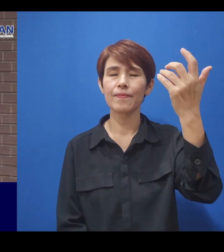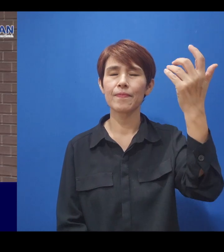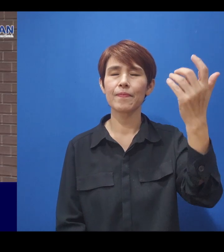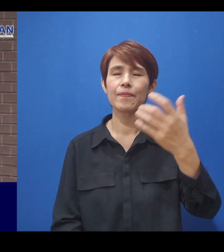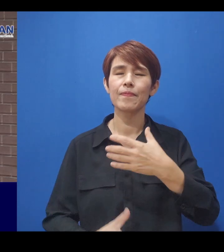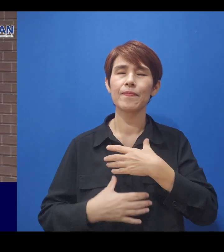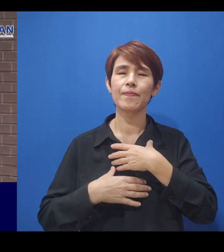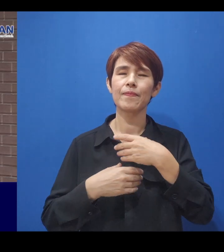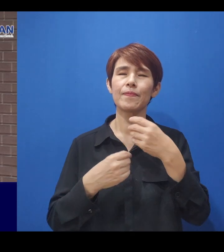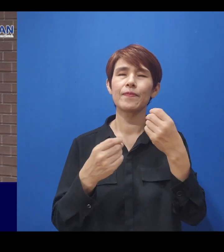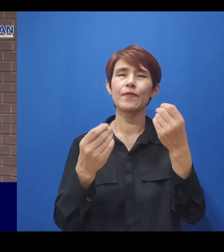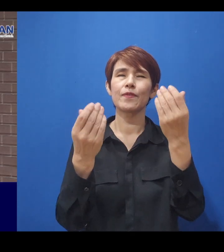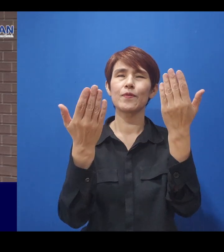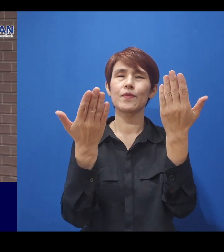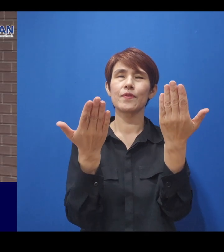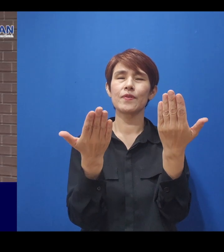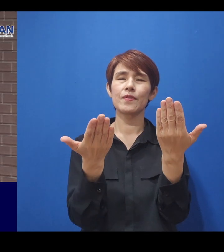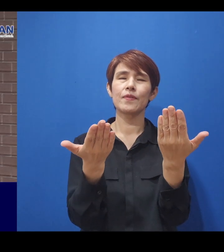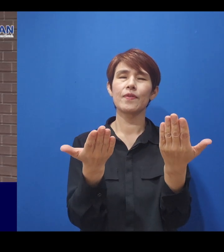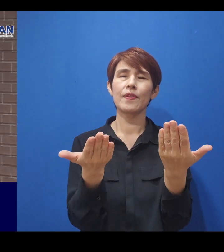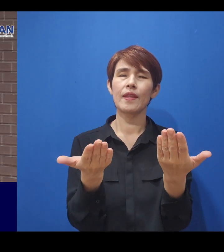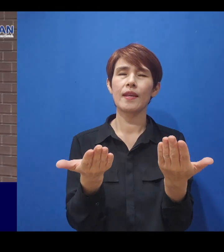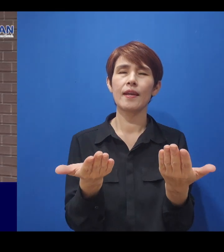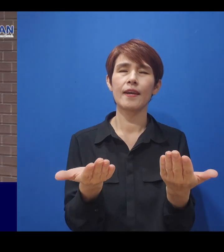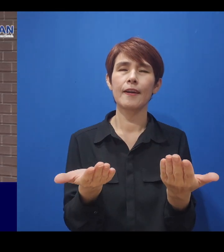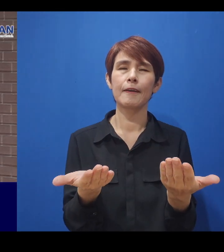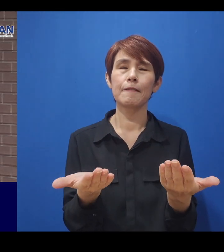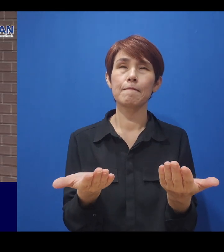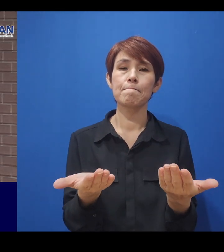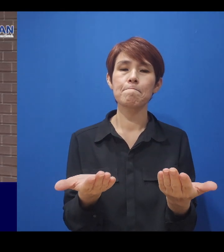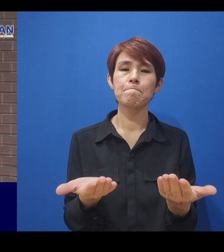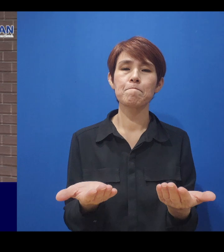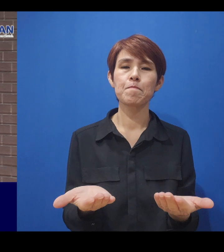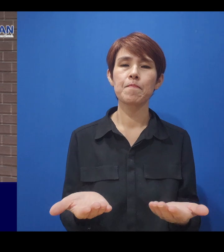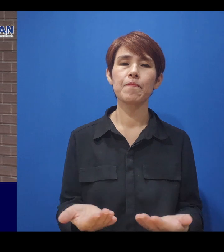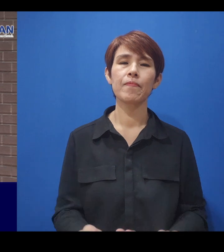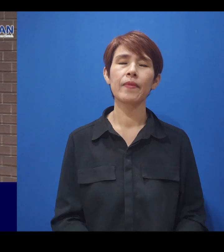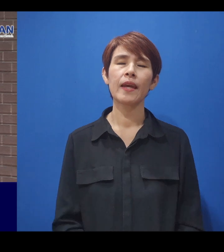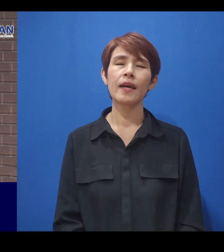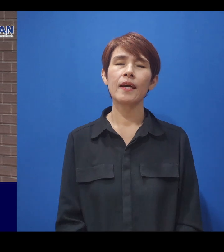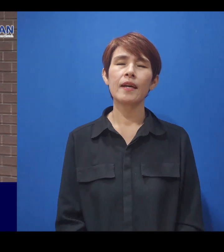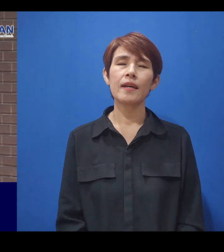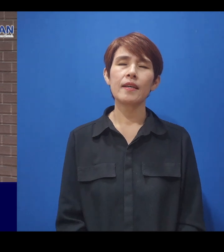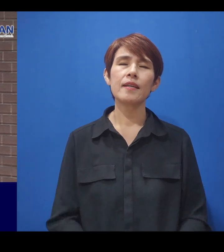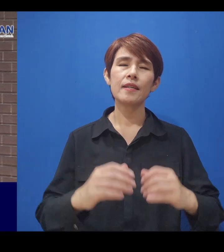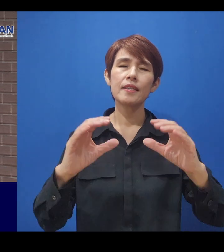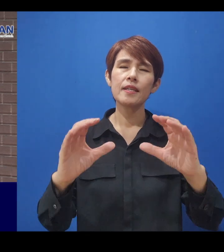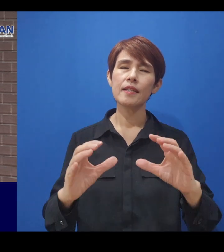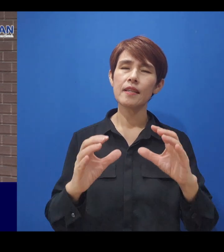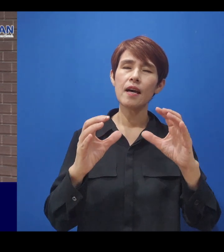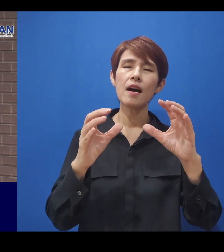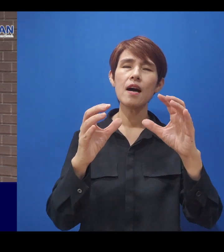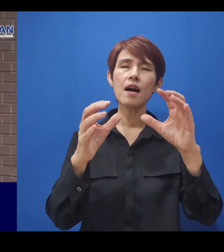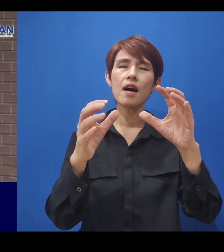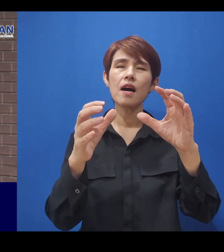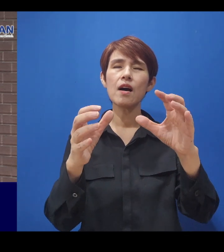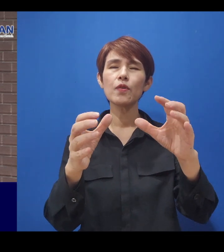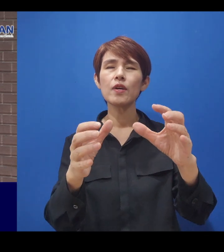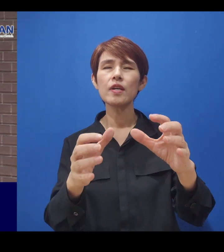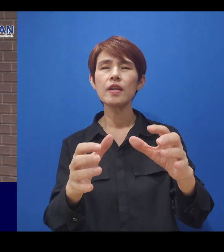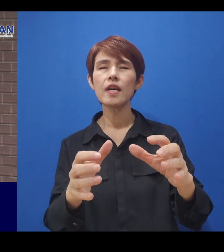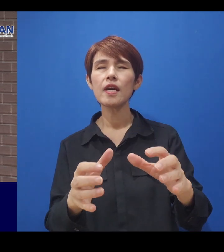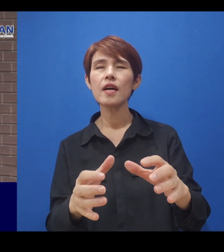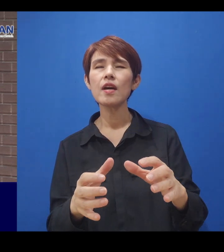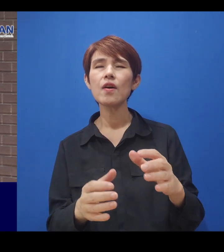영혼을 편히 쉬. 이 땅 위에 험한 길 가는 동안, 이